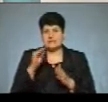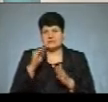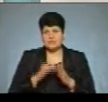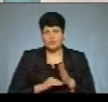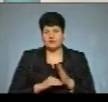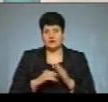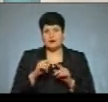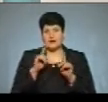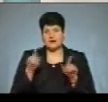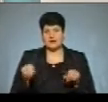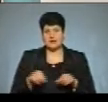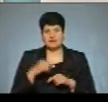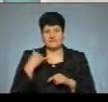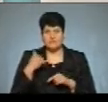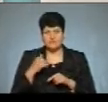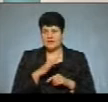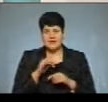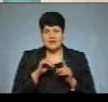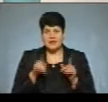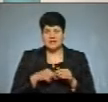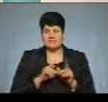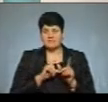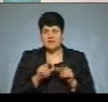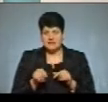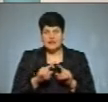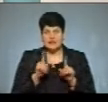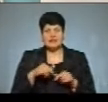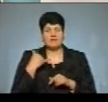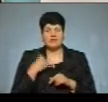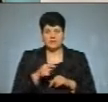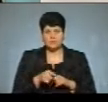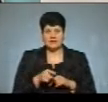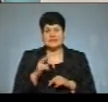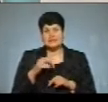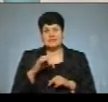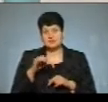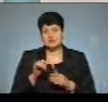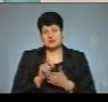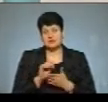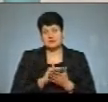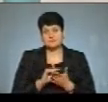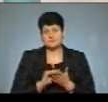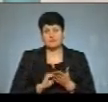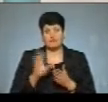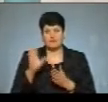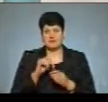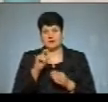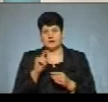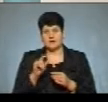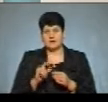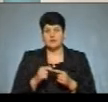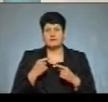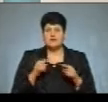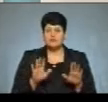карти виклику. Не карти виїзду, коли вже їде бригада, а карта виклику. І диспетчер мусить її заповнити всі графи. В